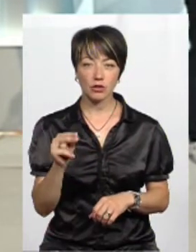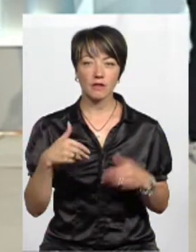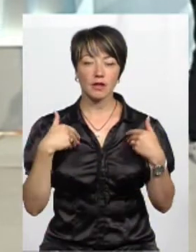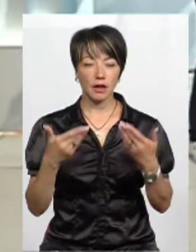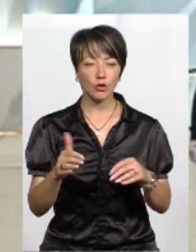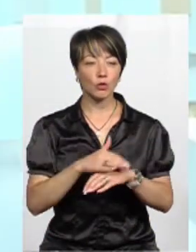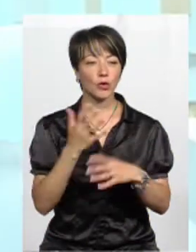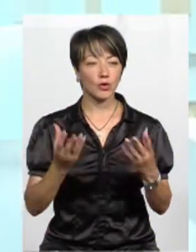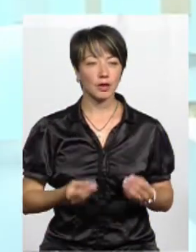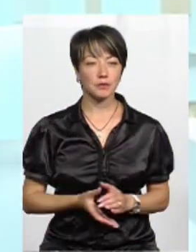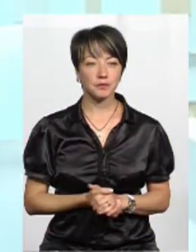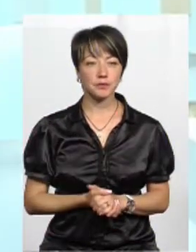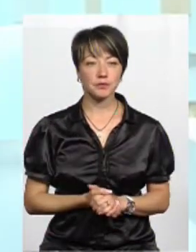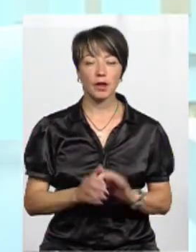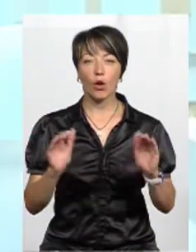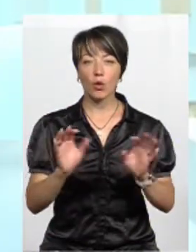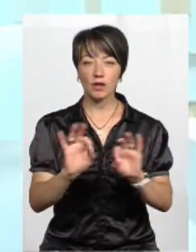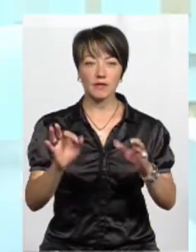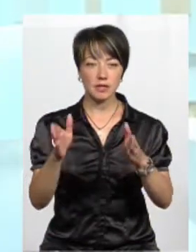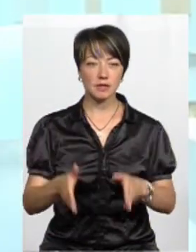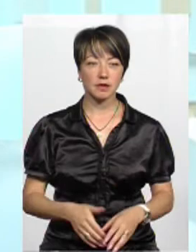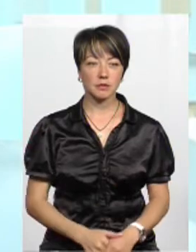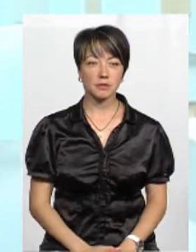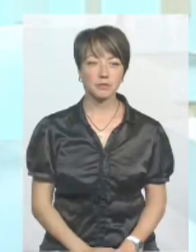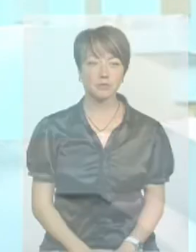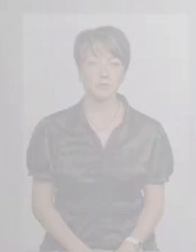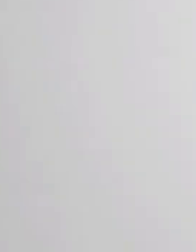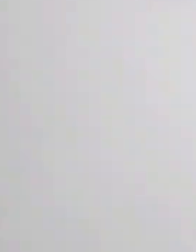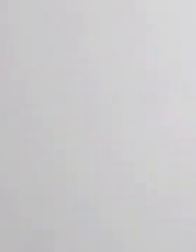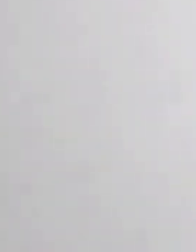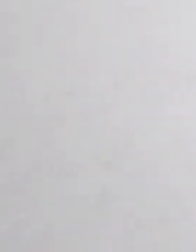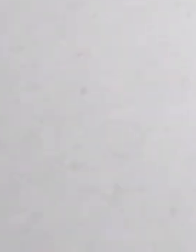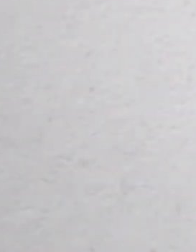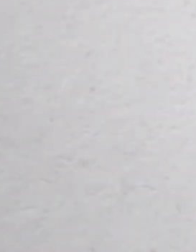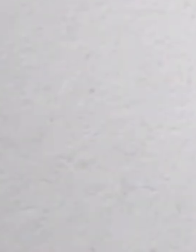Вітаю. Доброго дня. І коротка візитівка.